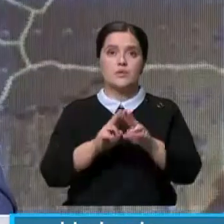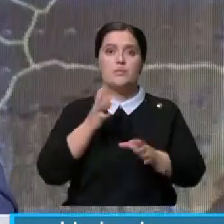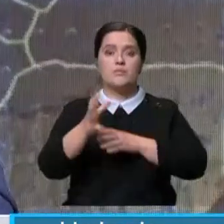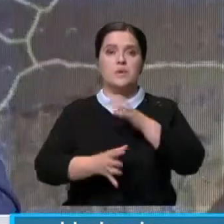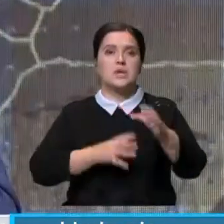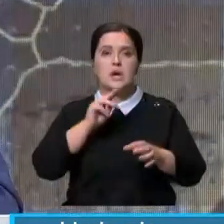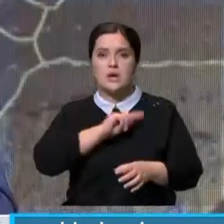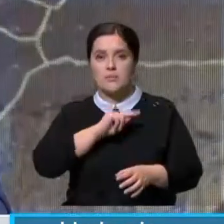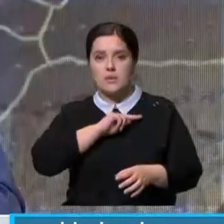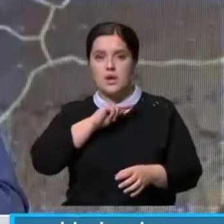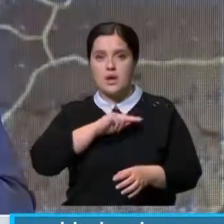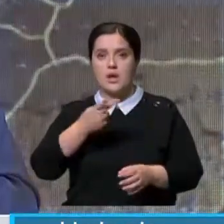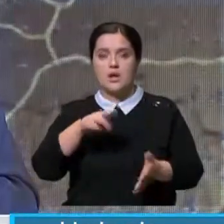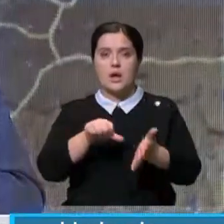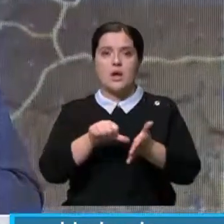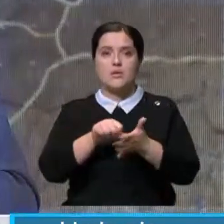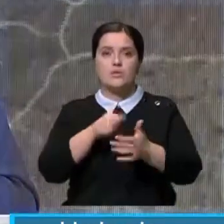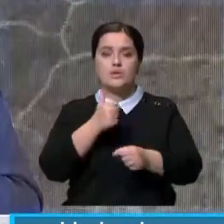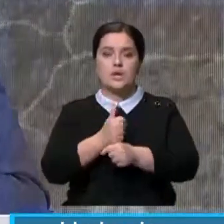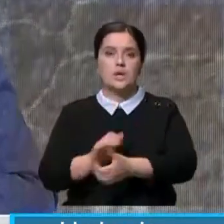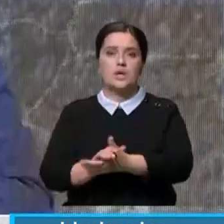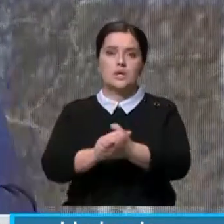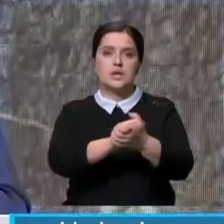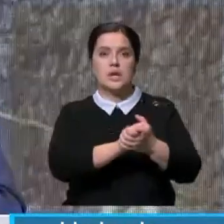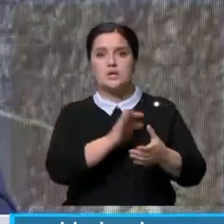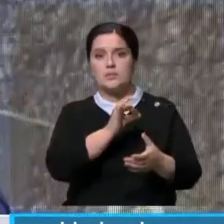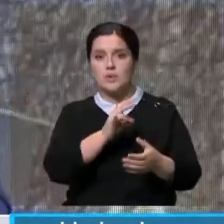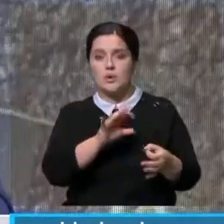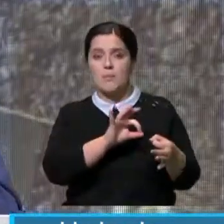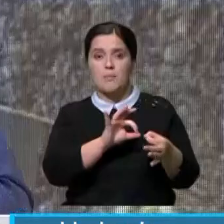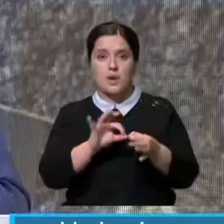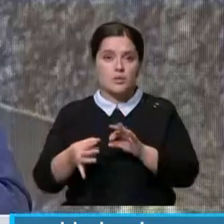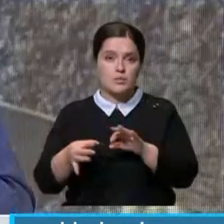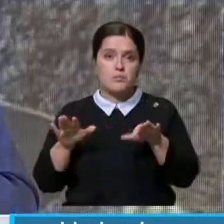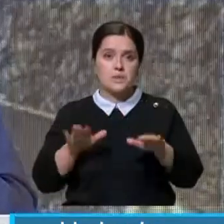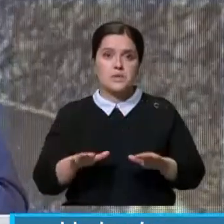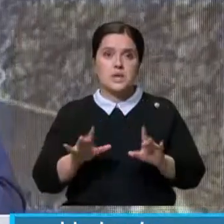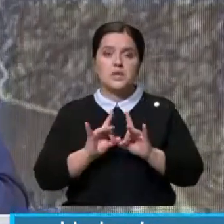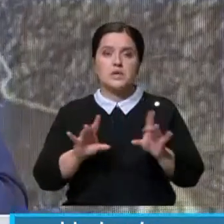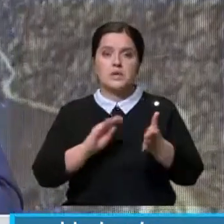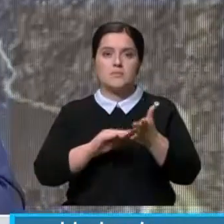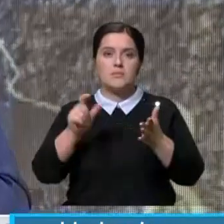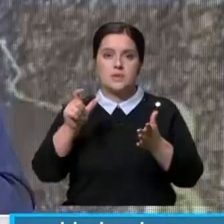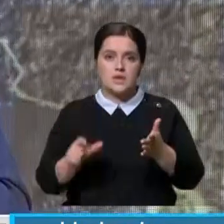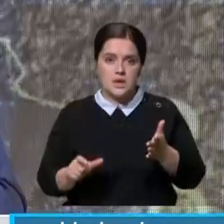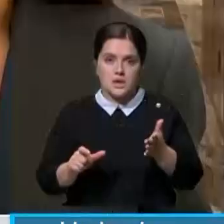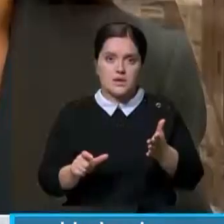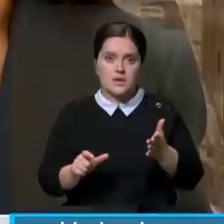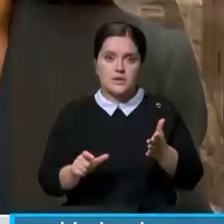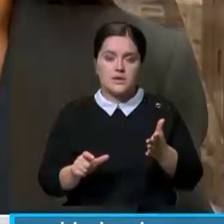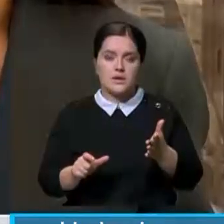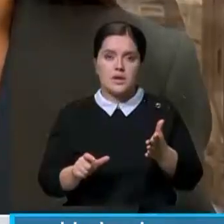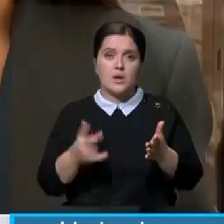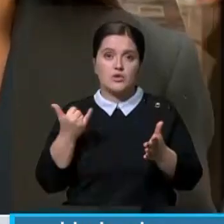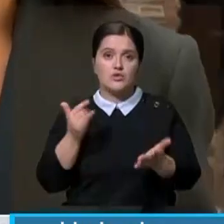столицу мира с рабочим визитом накануне для участия в Генеральной Ассамблее ООН. Подробнее с места событий расскажет наш корреспондент Динара Жанбатырова.